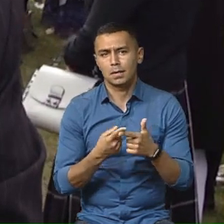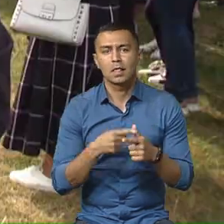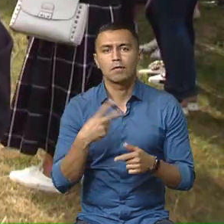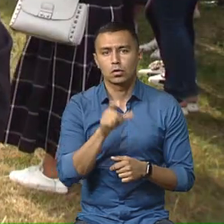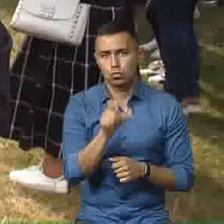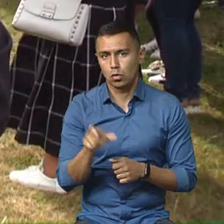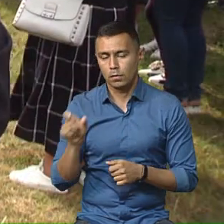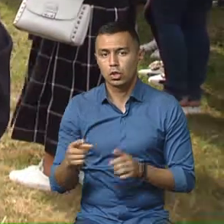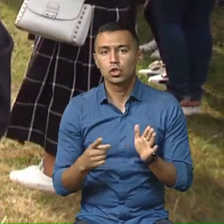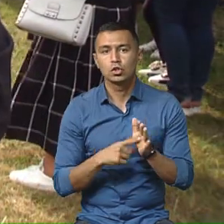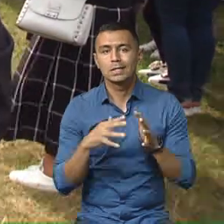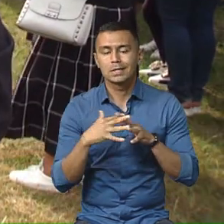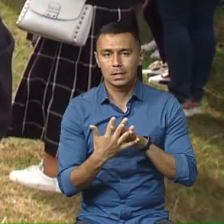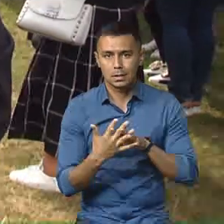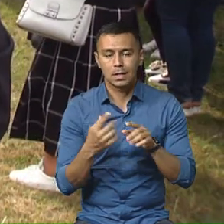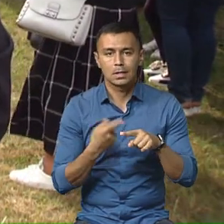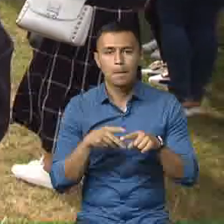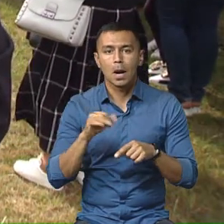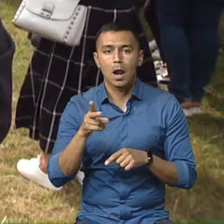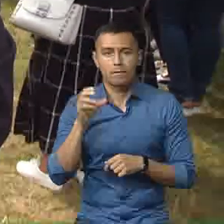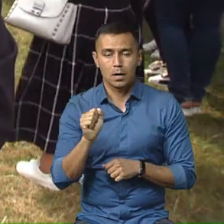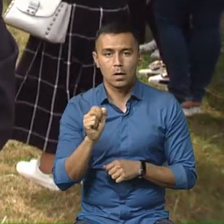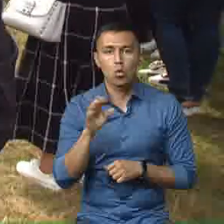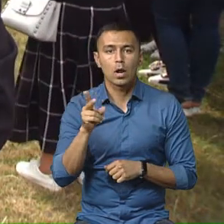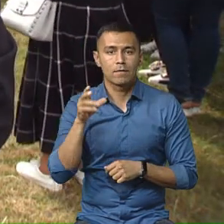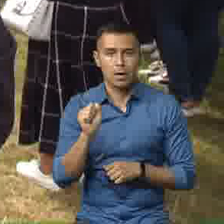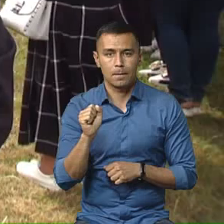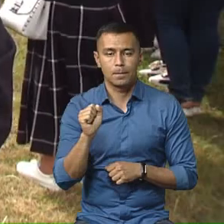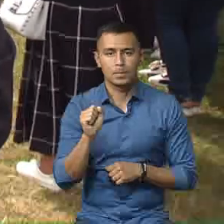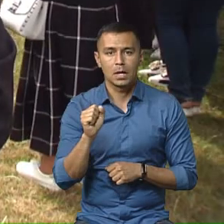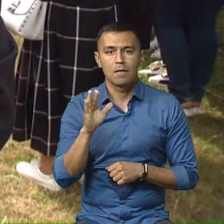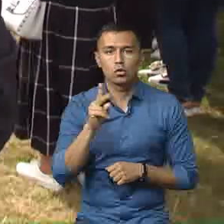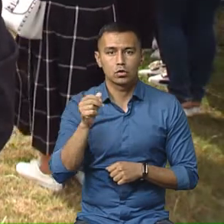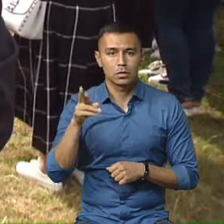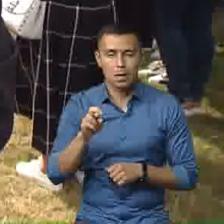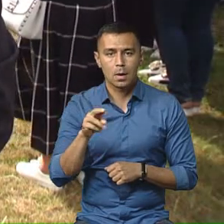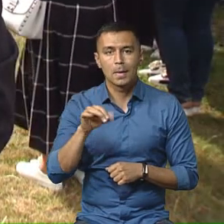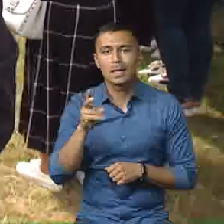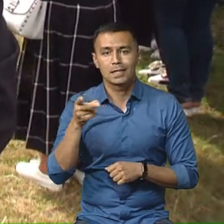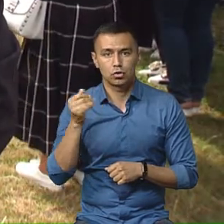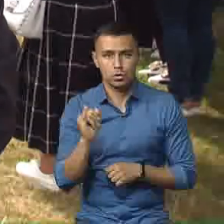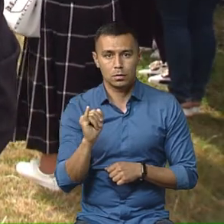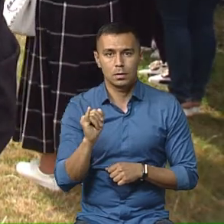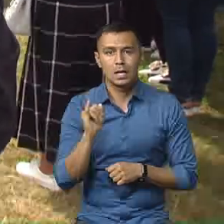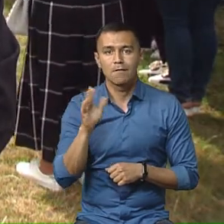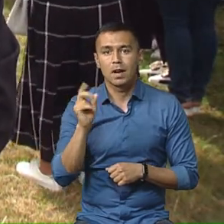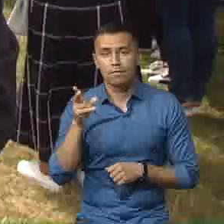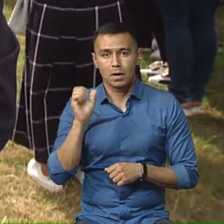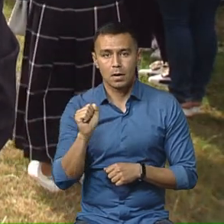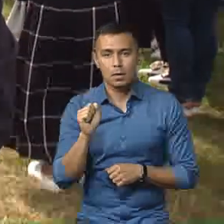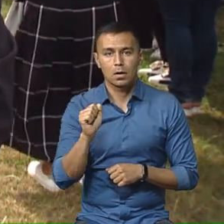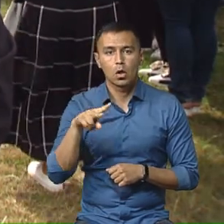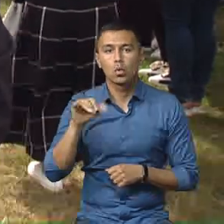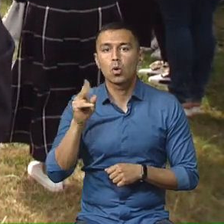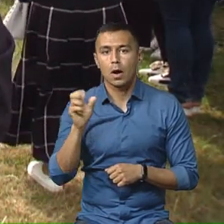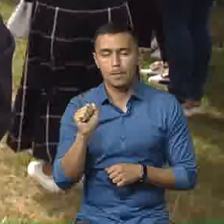чоловік. 6 сіл, це йде Михайлівка, Королівка, Видошня, Микитинці, Іванівка і